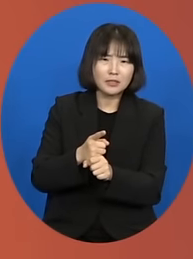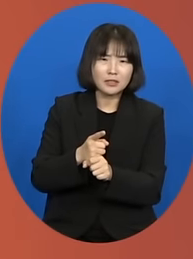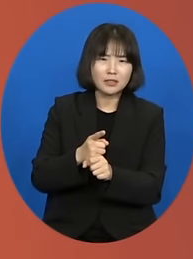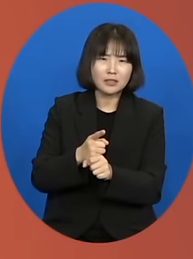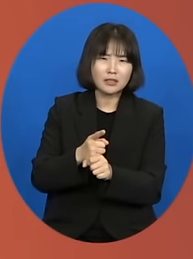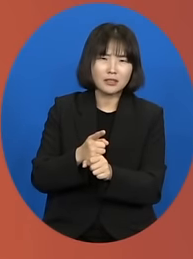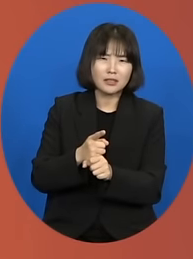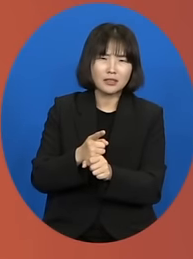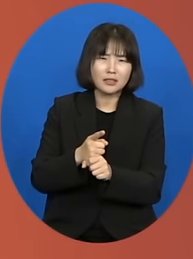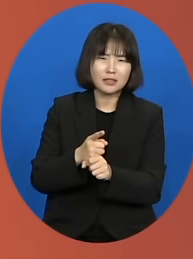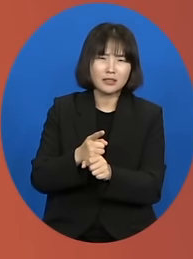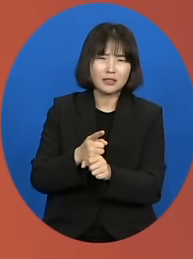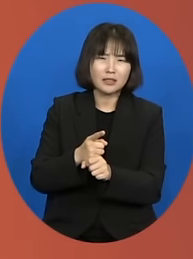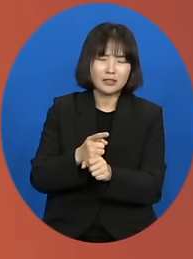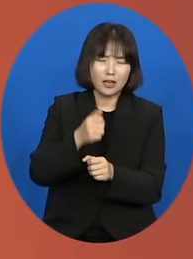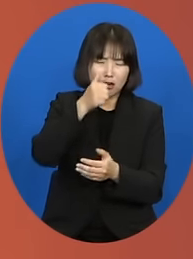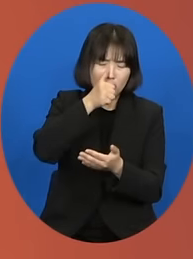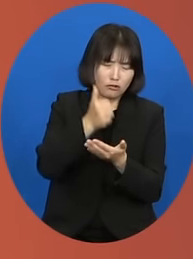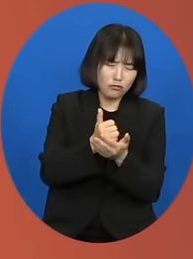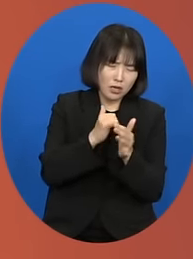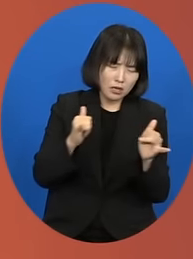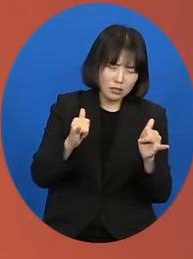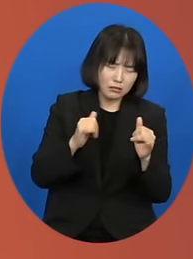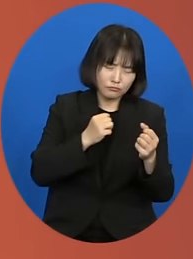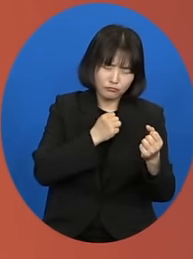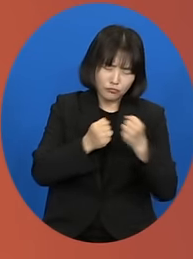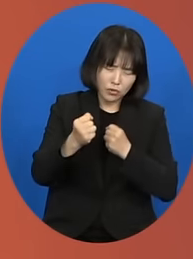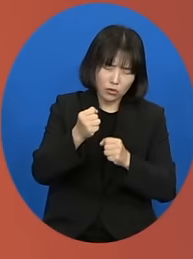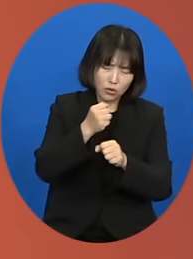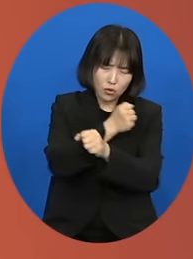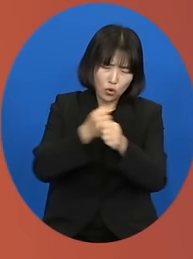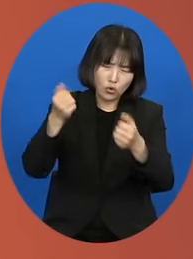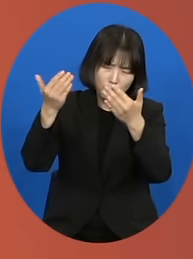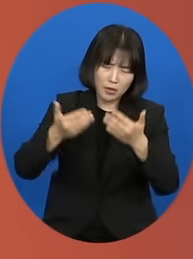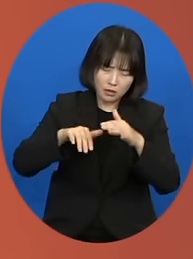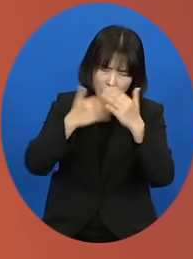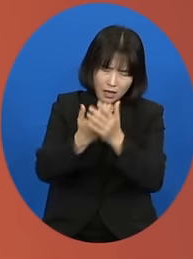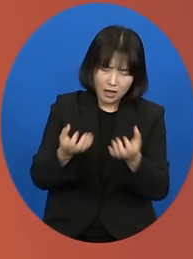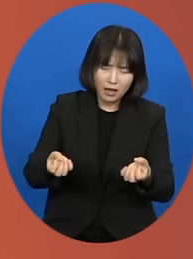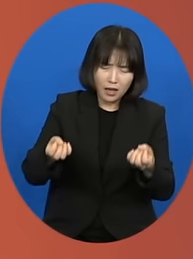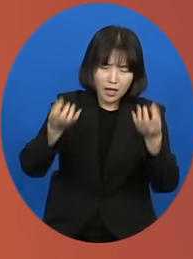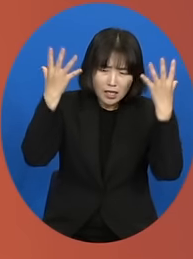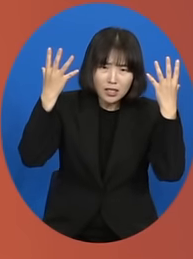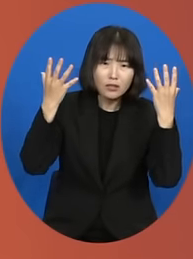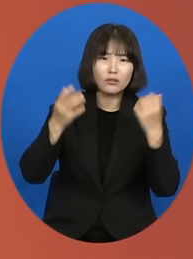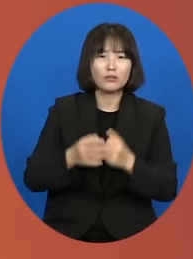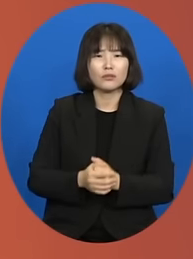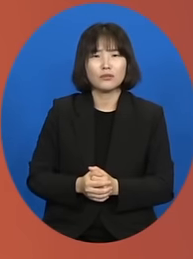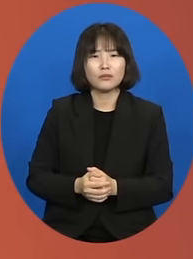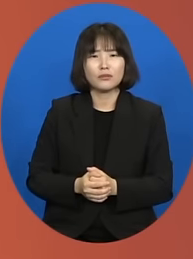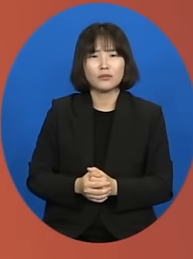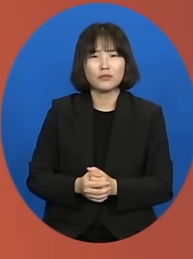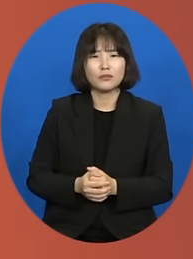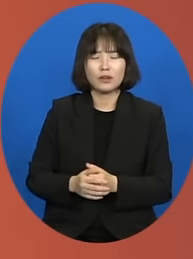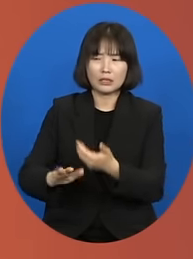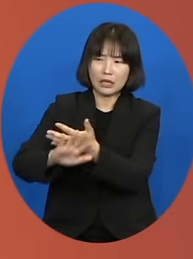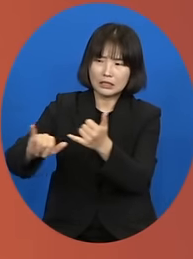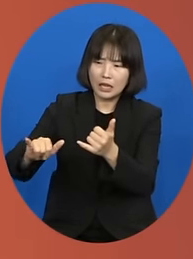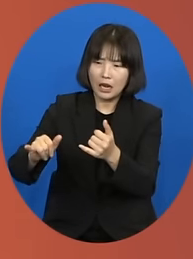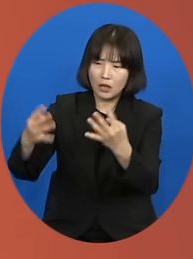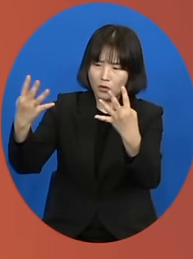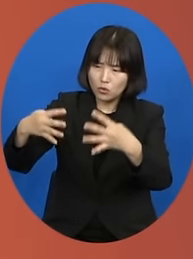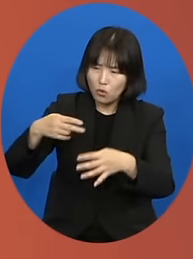가운데서 용서받았다는 것을 다 잊어버리고, 누군가가 저렇게 조건 없이 용서받은 것에 대해서 우리는